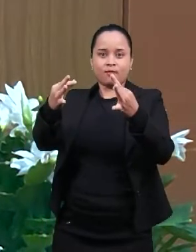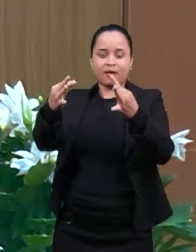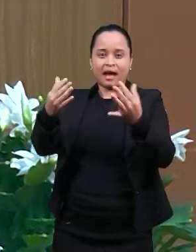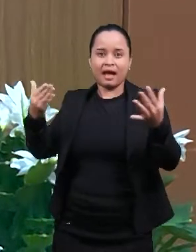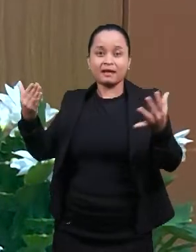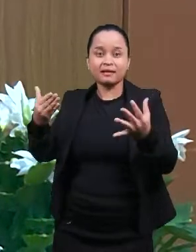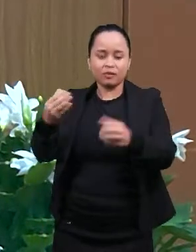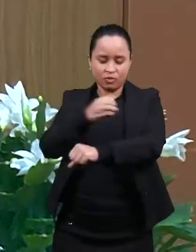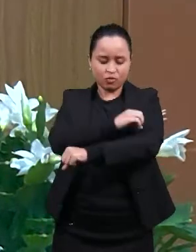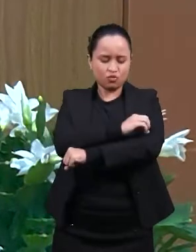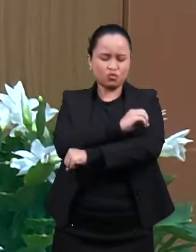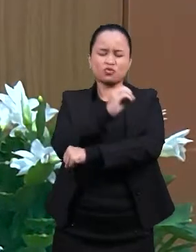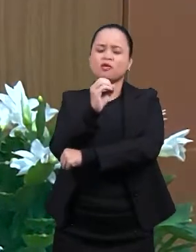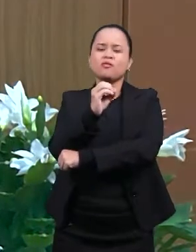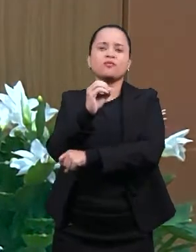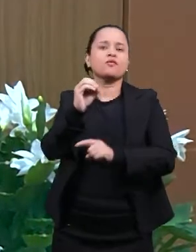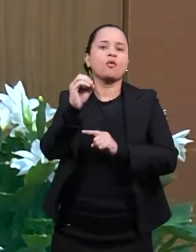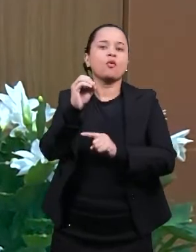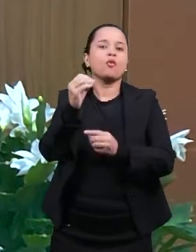горизонте.